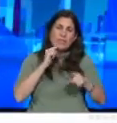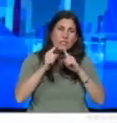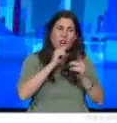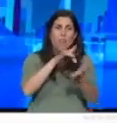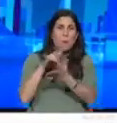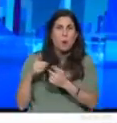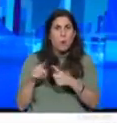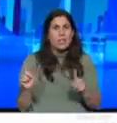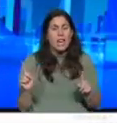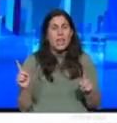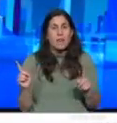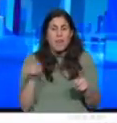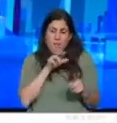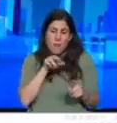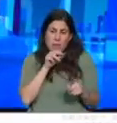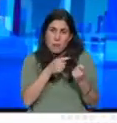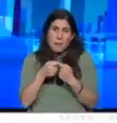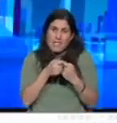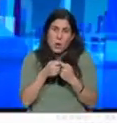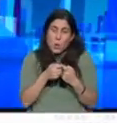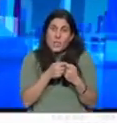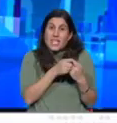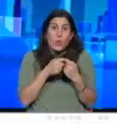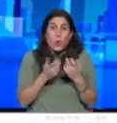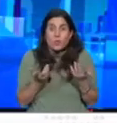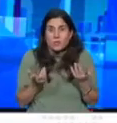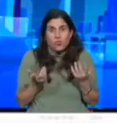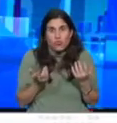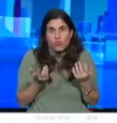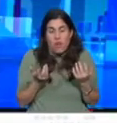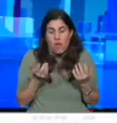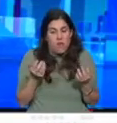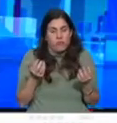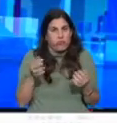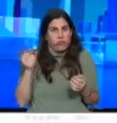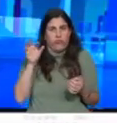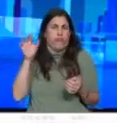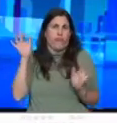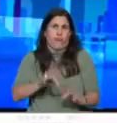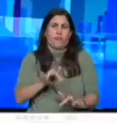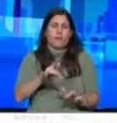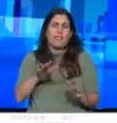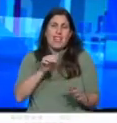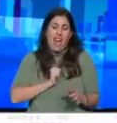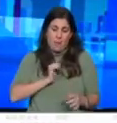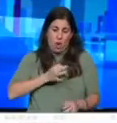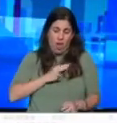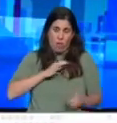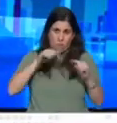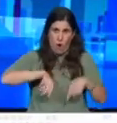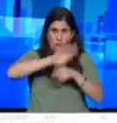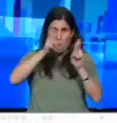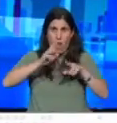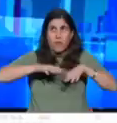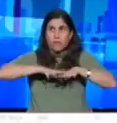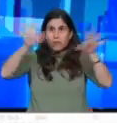אחר, ומדברים על ארגון, זה ארגון שפשוט מוציא דיבתם של החיילים שלנו בארץ ובעולם, זה